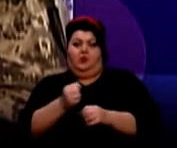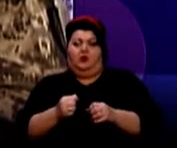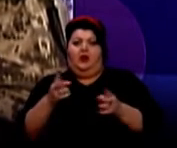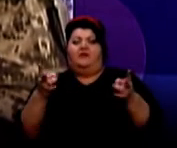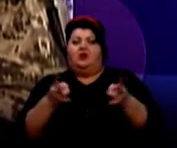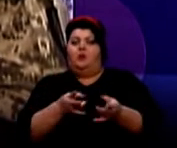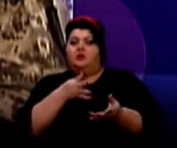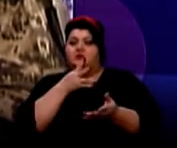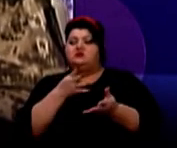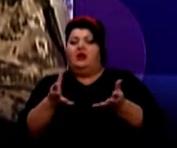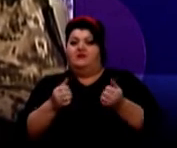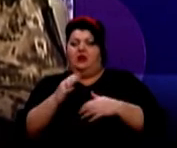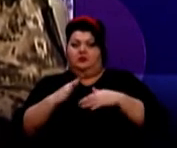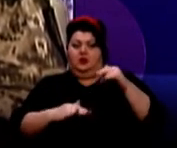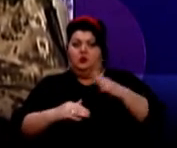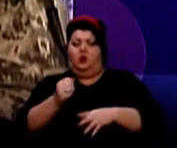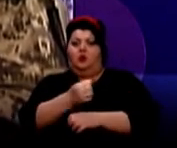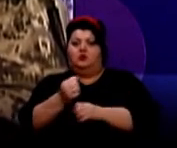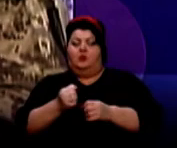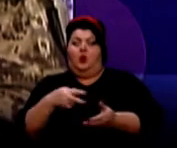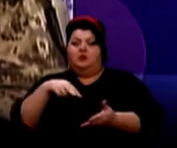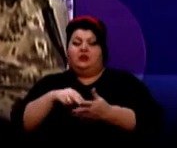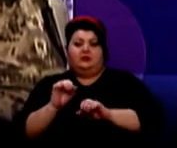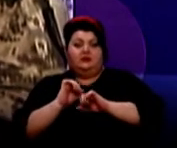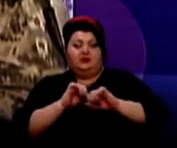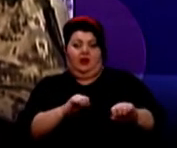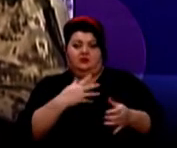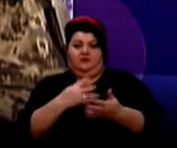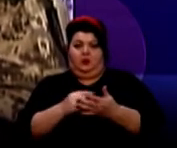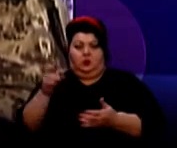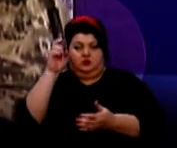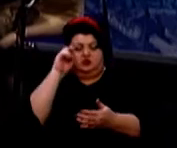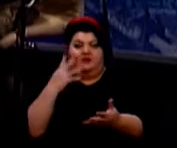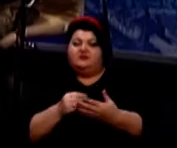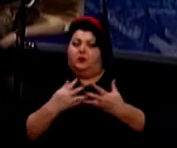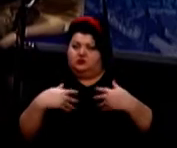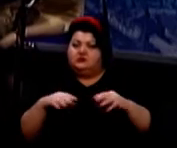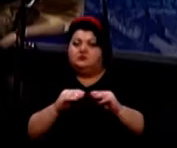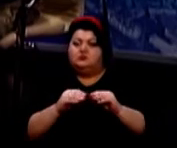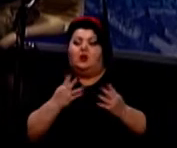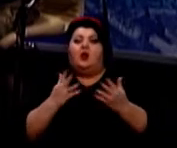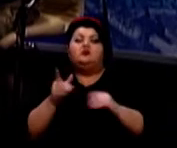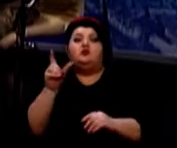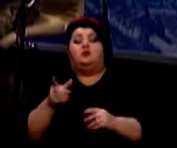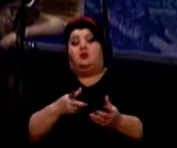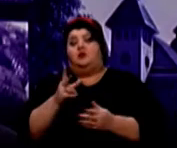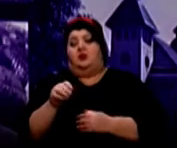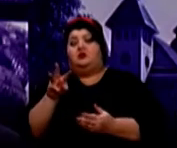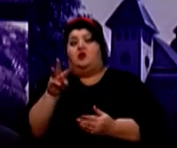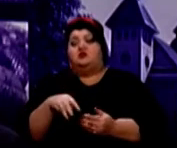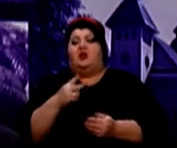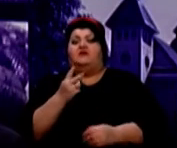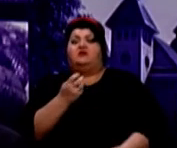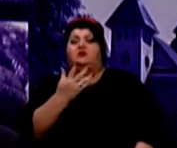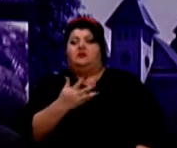необхідний час взяти її до рук і стати на захист як своєї держави, так і своєї сім'ї. Якщо людина сплатила штраф 255 гривень,